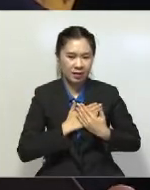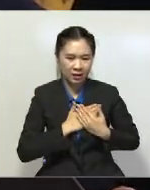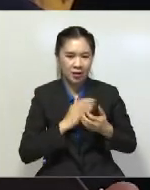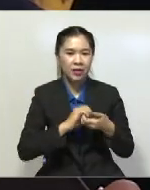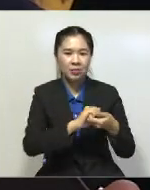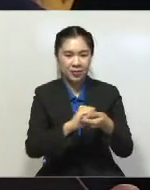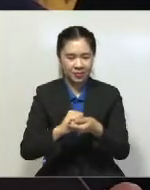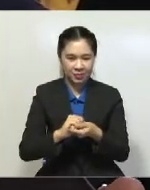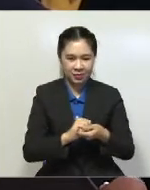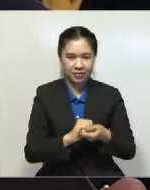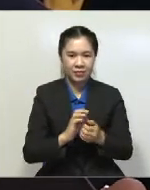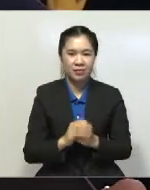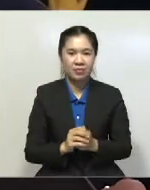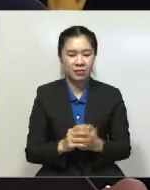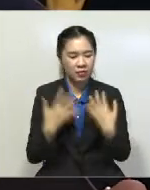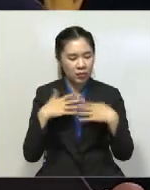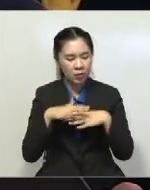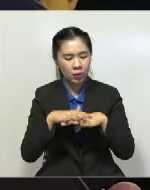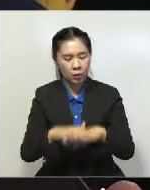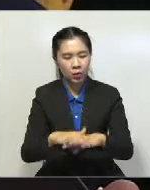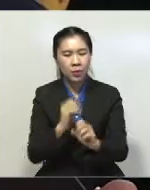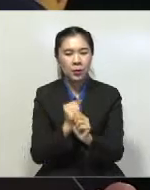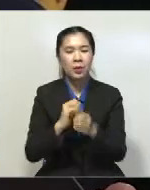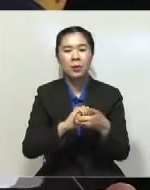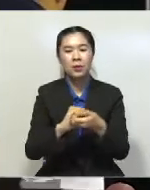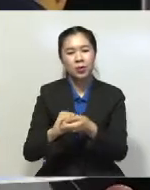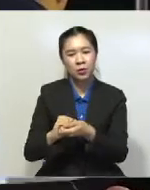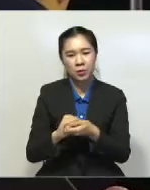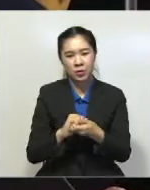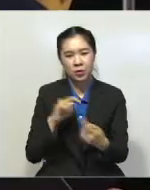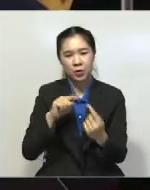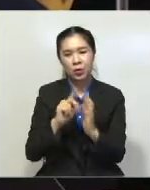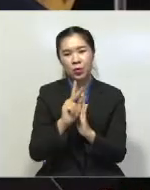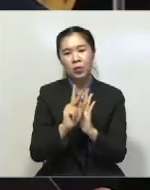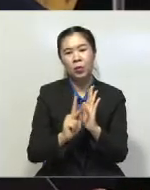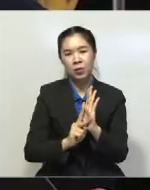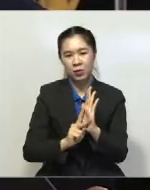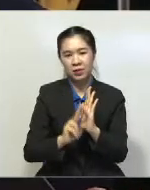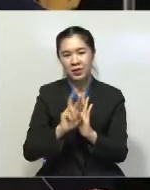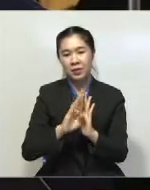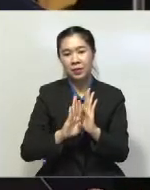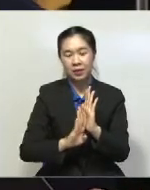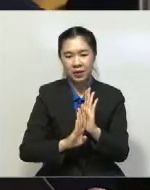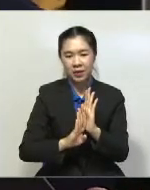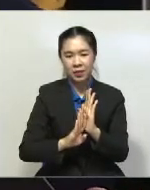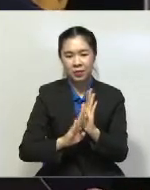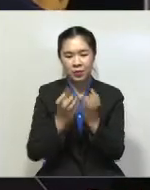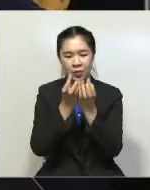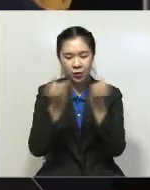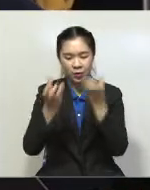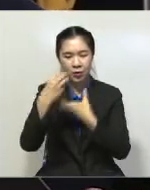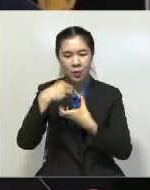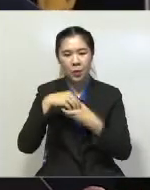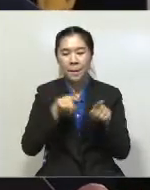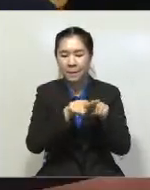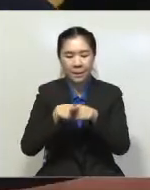รองดองกันอยู่ด้วยกันร่วมมือกันอยู่ภายใต้กฎระเบียบภายใต้รัฐธรรมนูญเดียวกันอย่